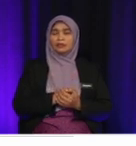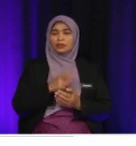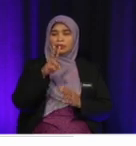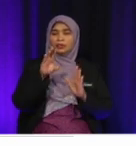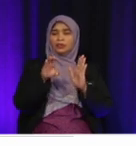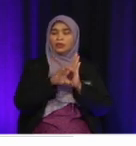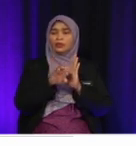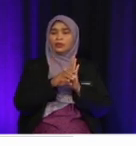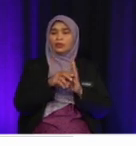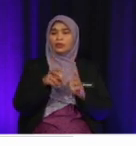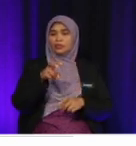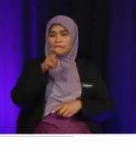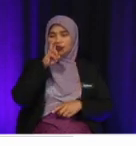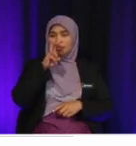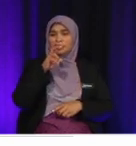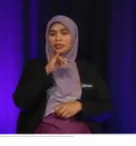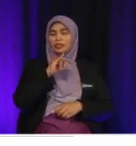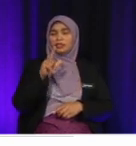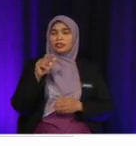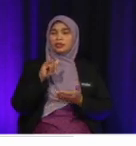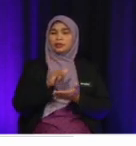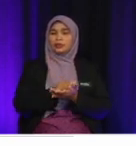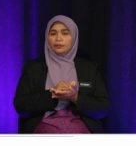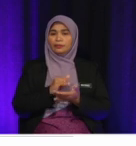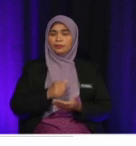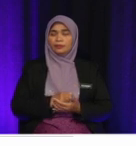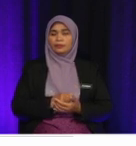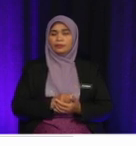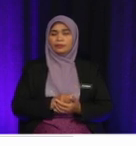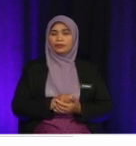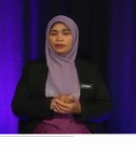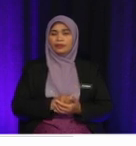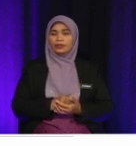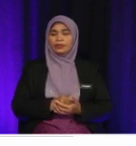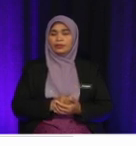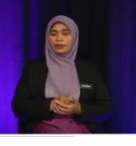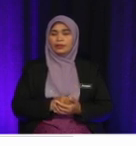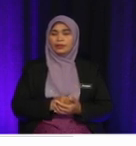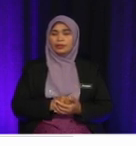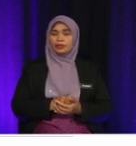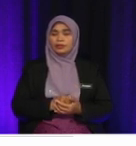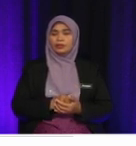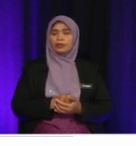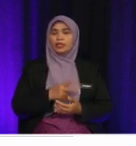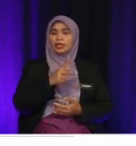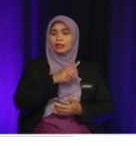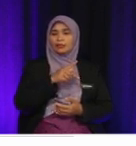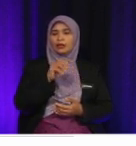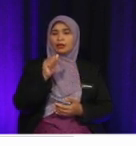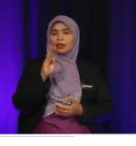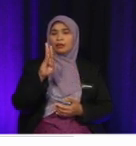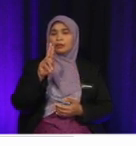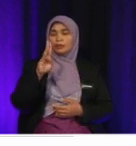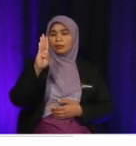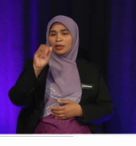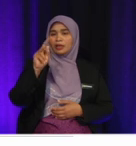contoh ketegasan khalifah tadi ada dua khalifah kan yang kita tengok mempunyai ciri kepimpinan tegas Khalifah Abu Bakar Saidina